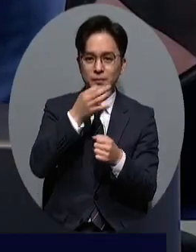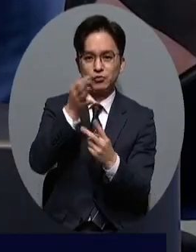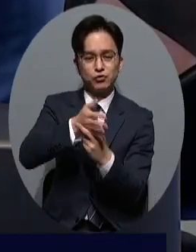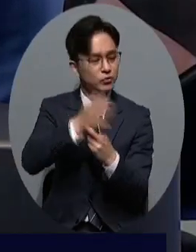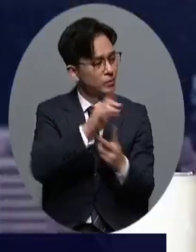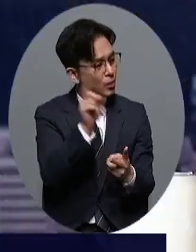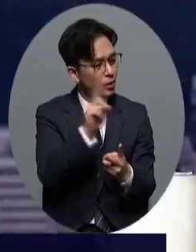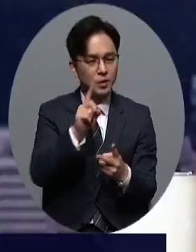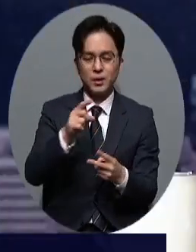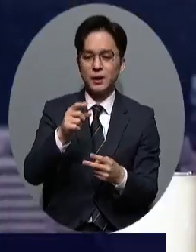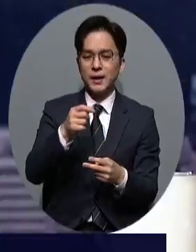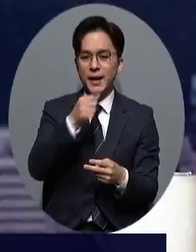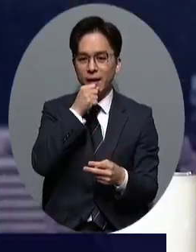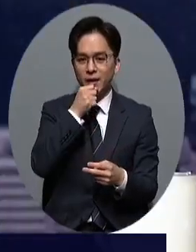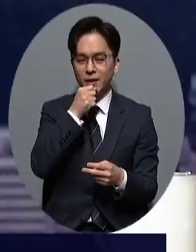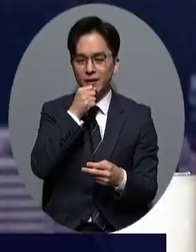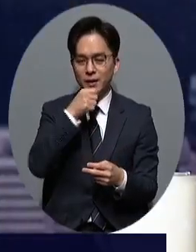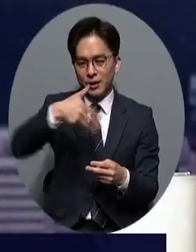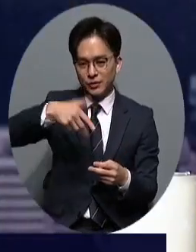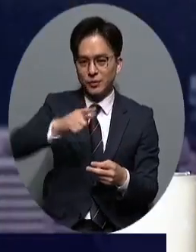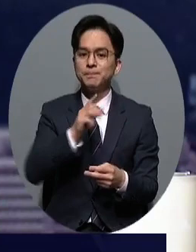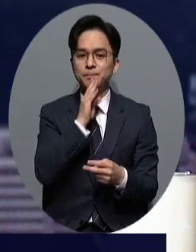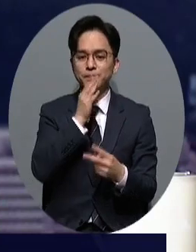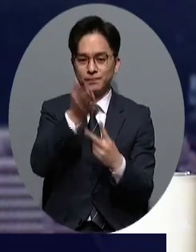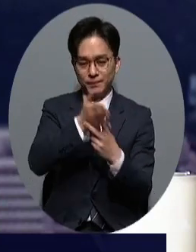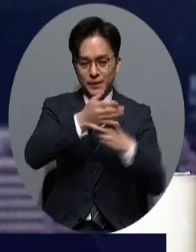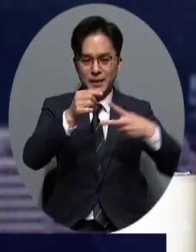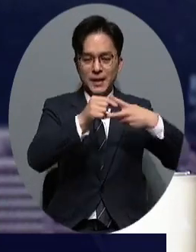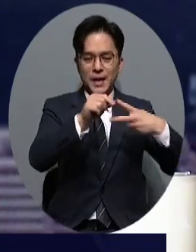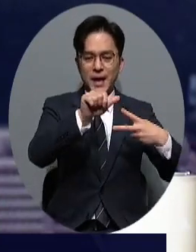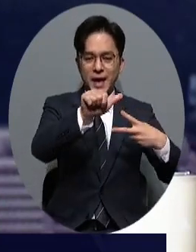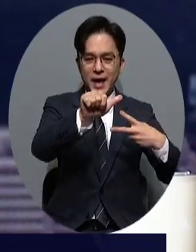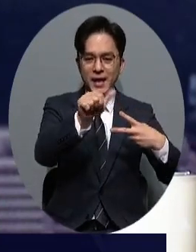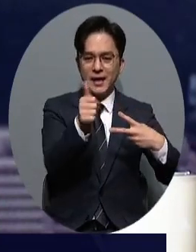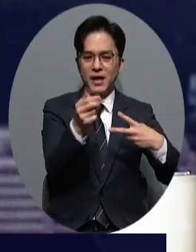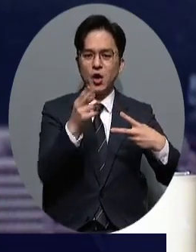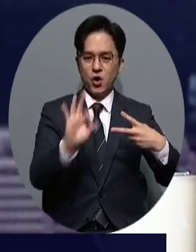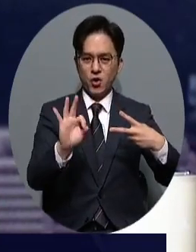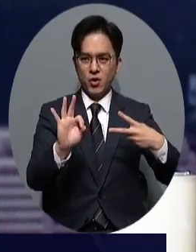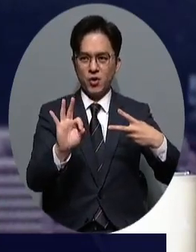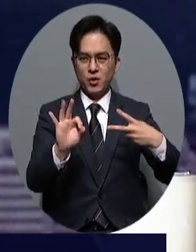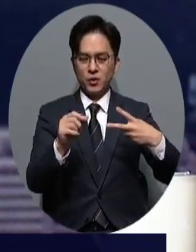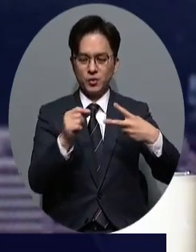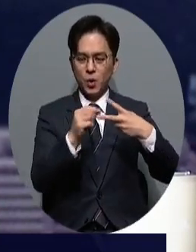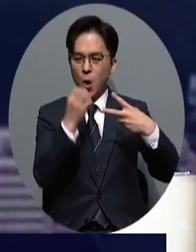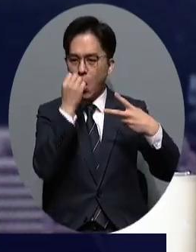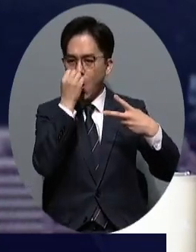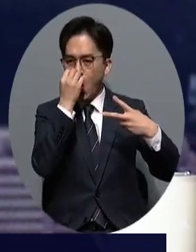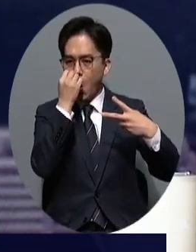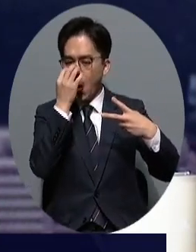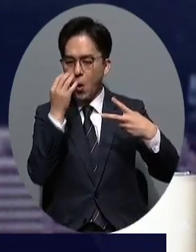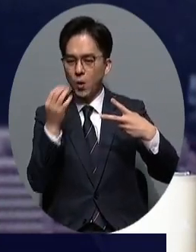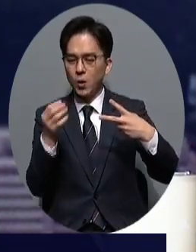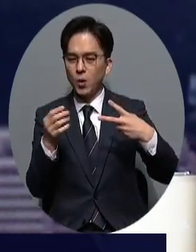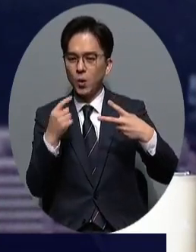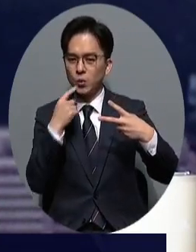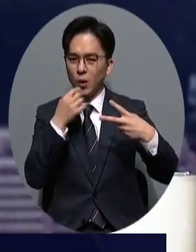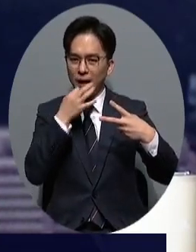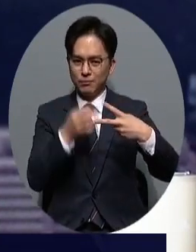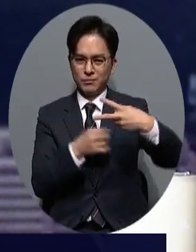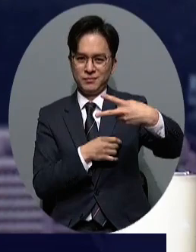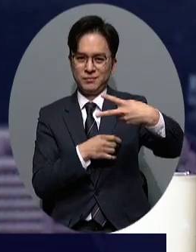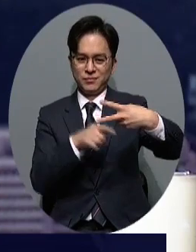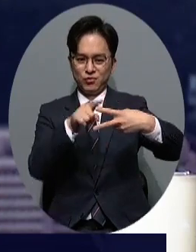A형 중에는 우리가 스페인 독감과 신종플루로 알려진 H1N1이 있고요. 예. 그다음에 홍콩 독감으로 알려진